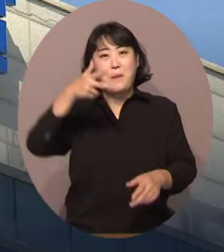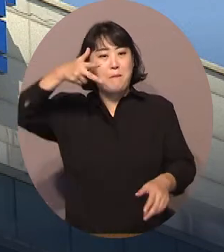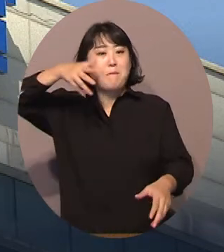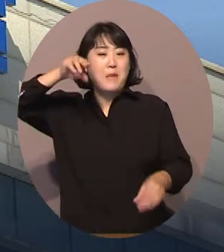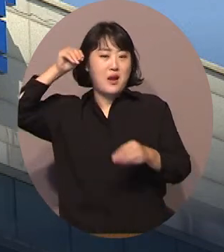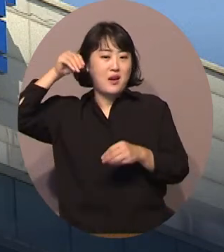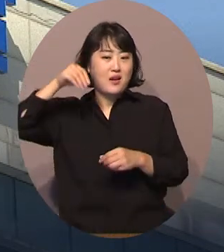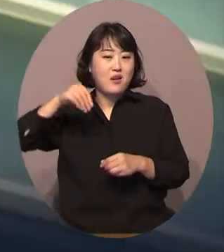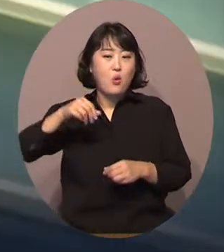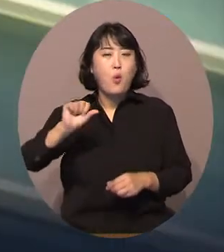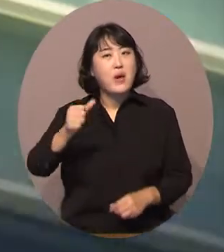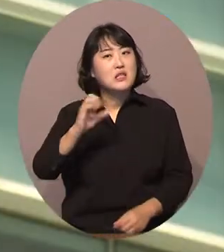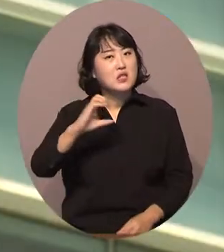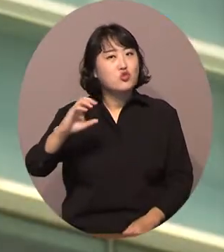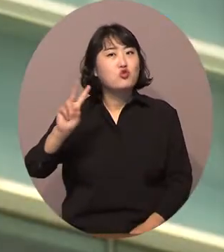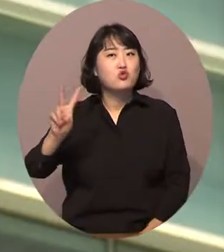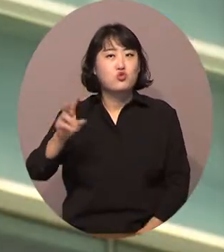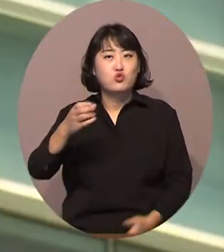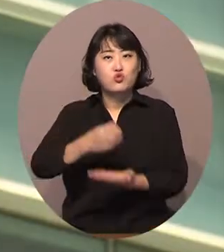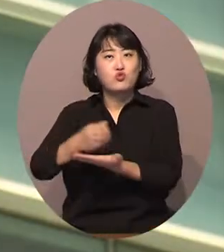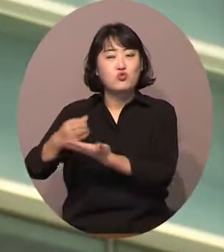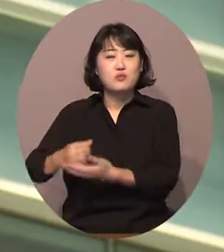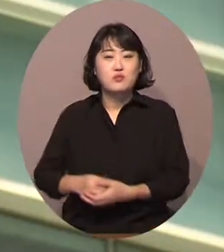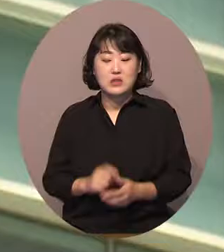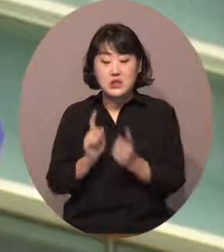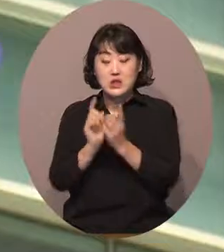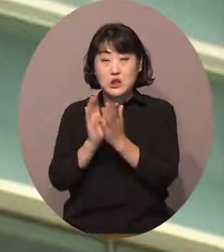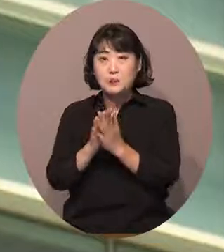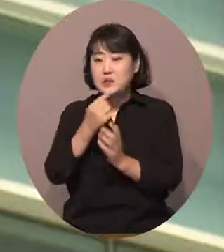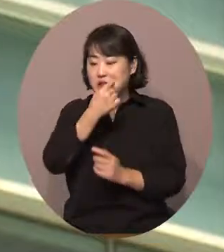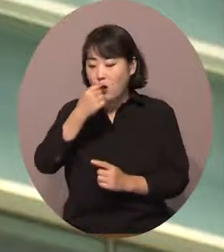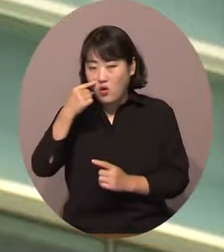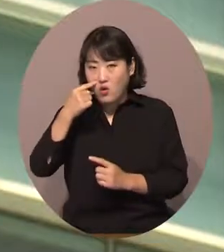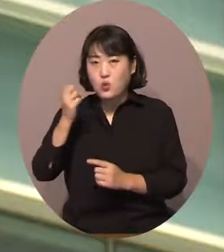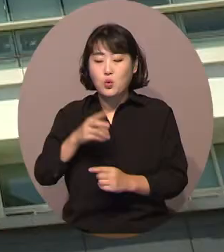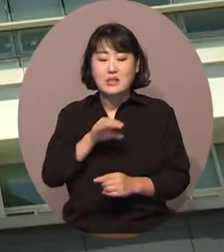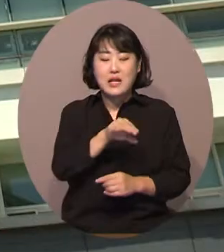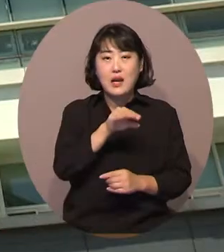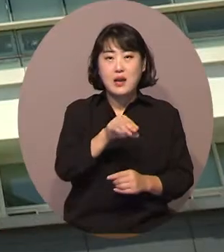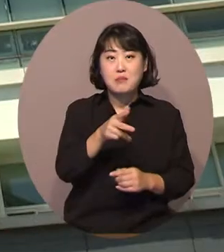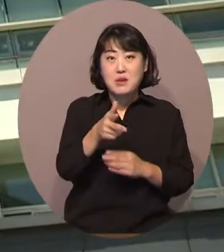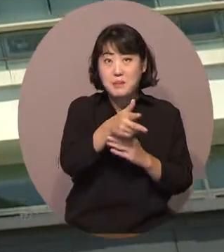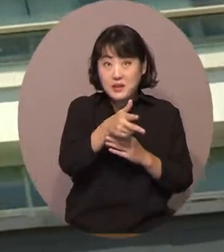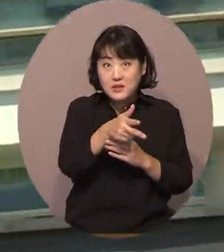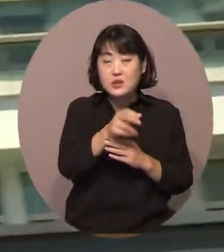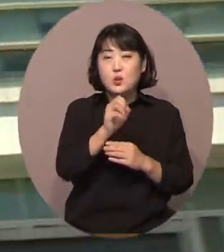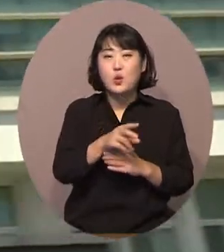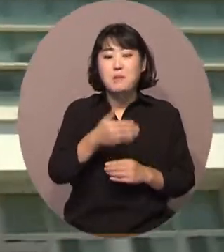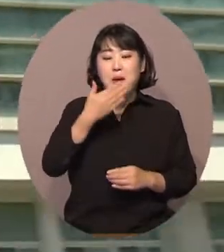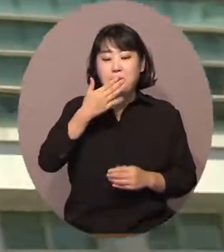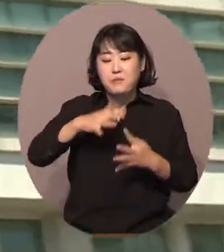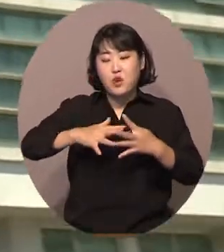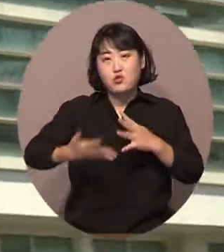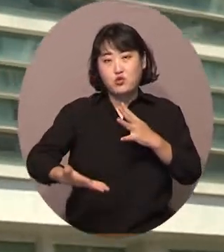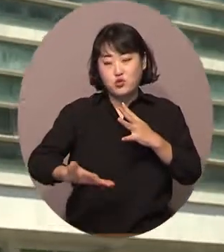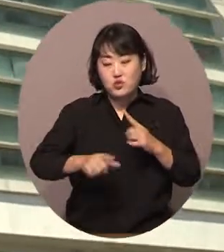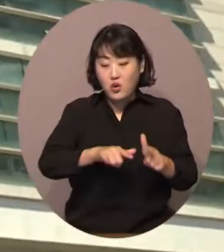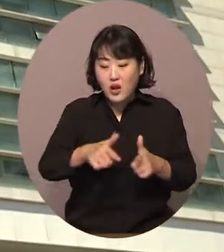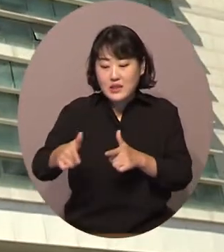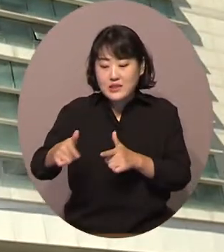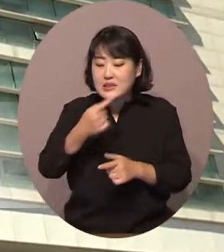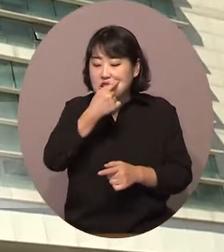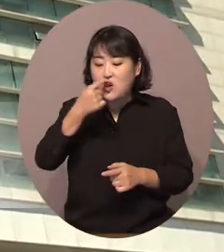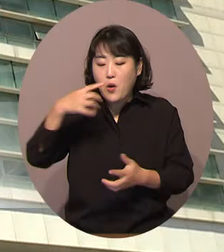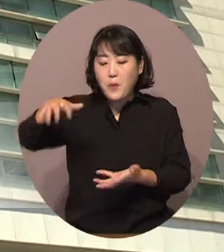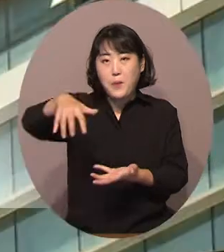500cc 두장 경찰은이 직접 증거와 함께 사고 차량 블랙박스와 음식점 영수증 등의 정황 증거를